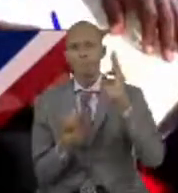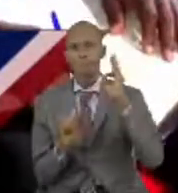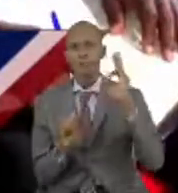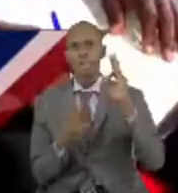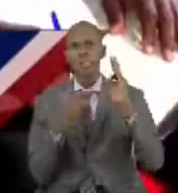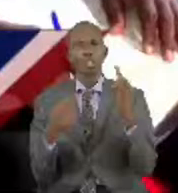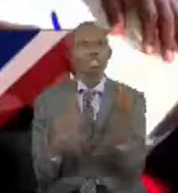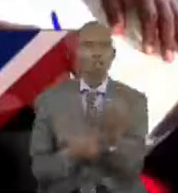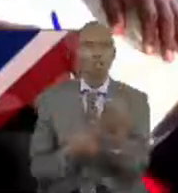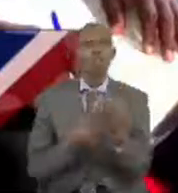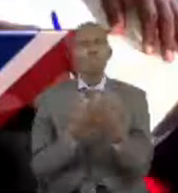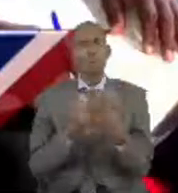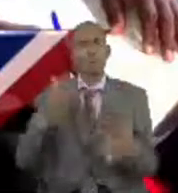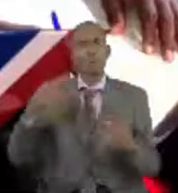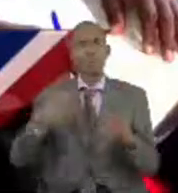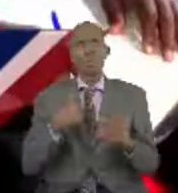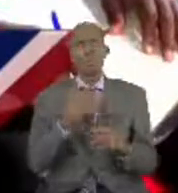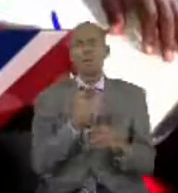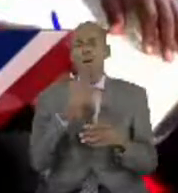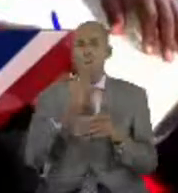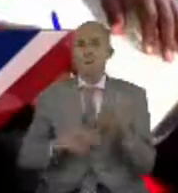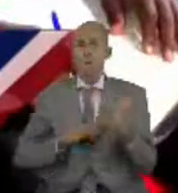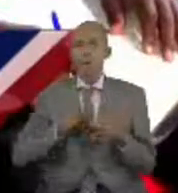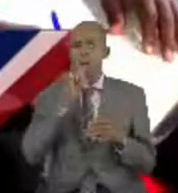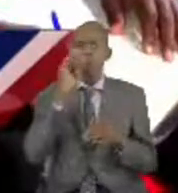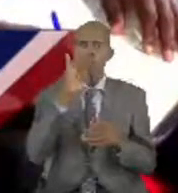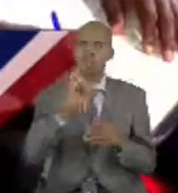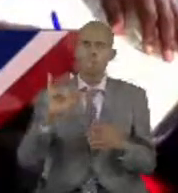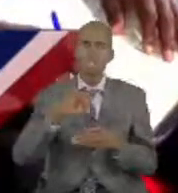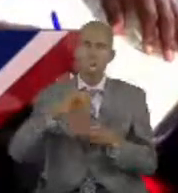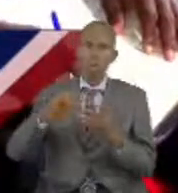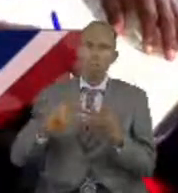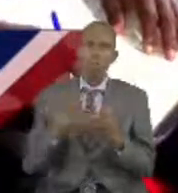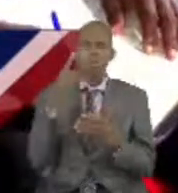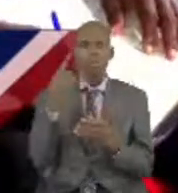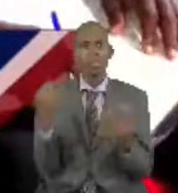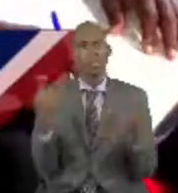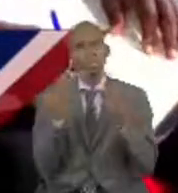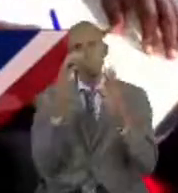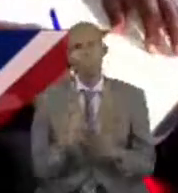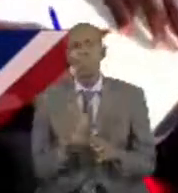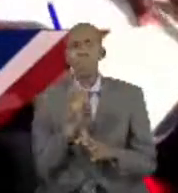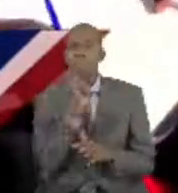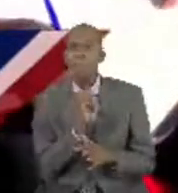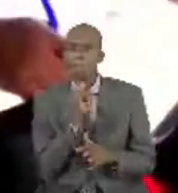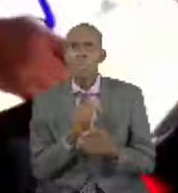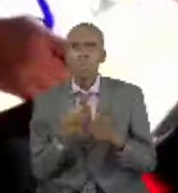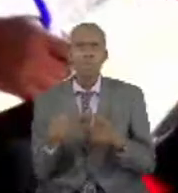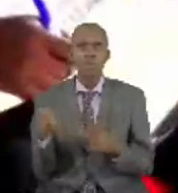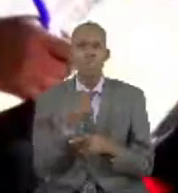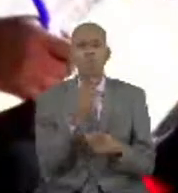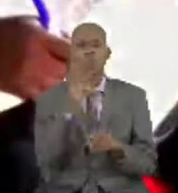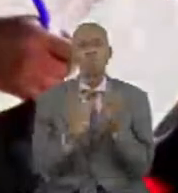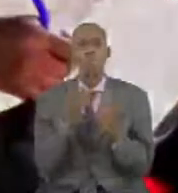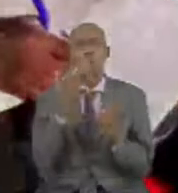Et ceux-là qui m'ont dévancé, qui sont considérés parmi les apôtres, afin de ne pas courir ou avoir couru